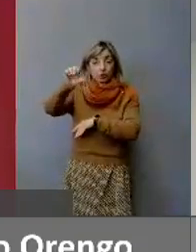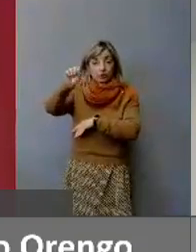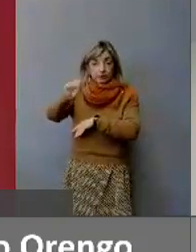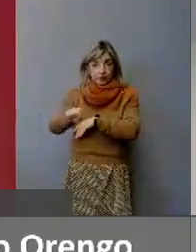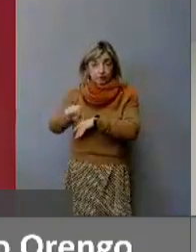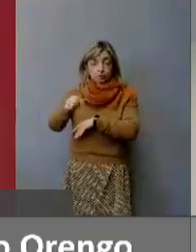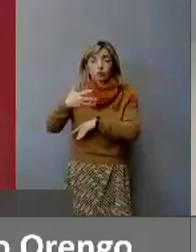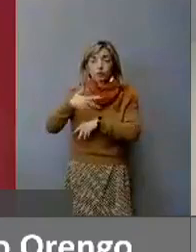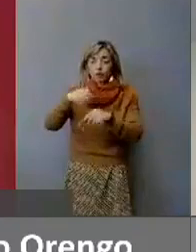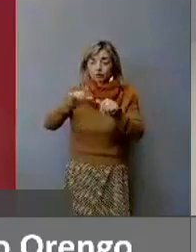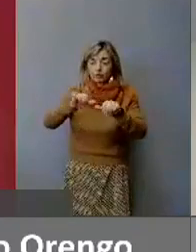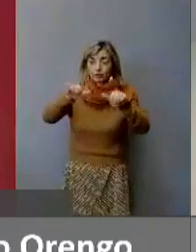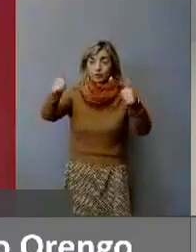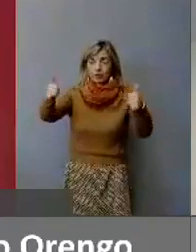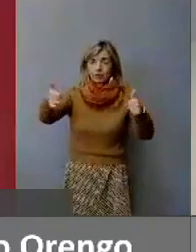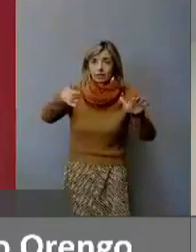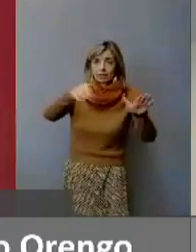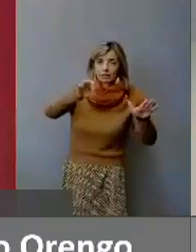è